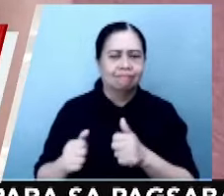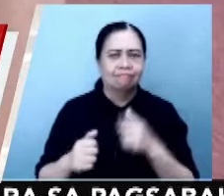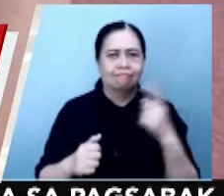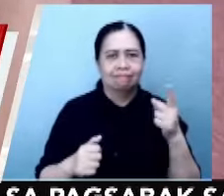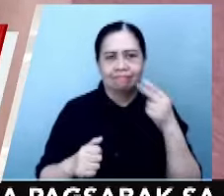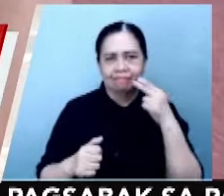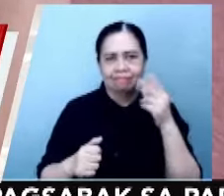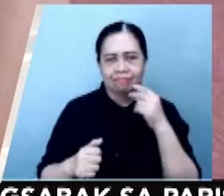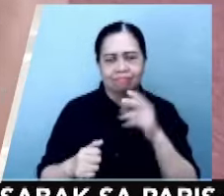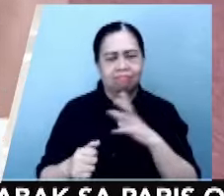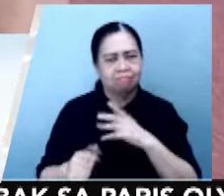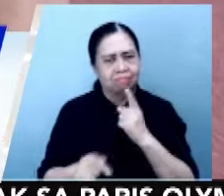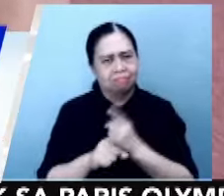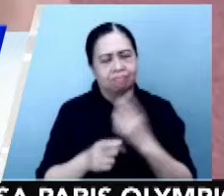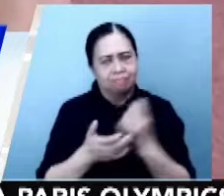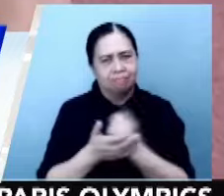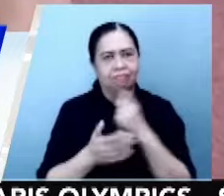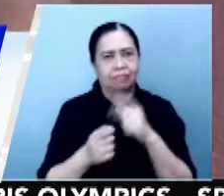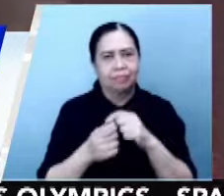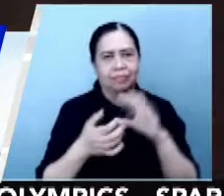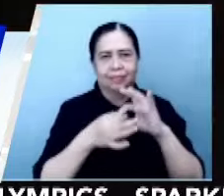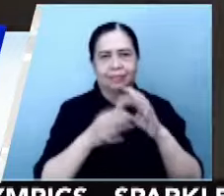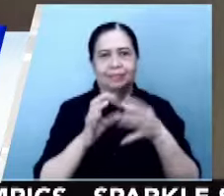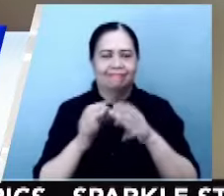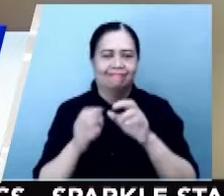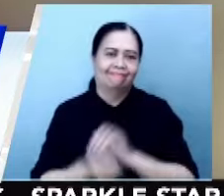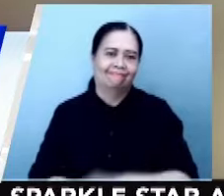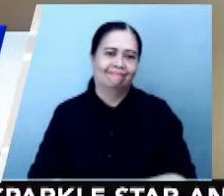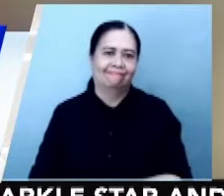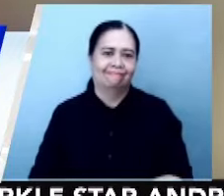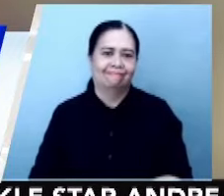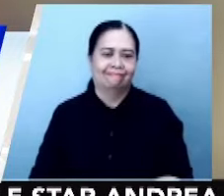po namin na mag-Olympics din po.